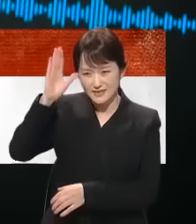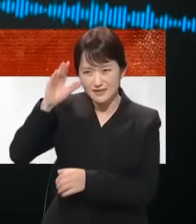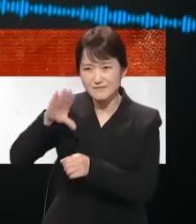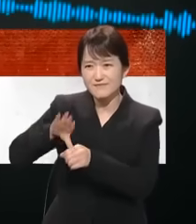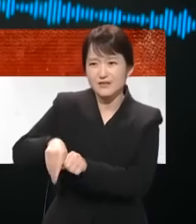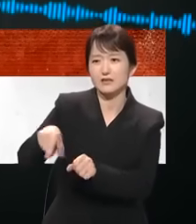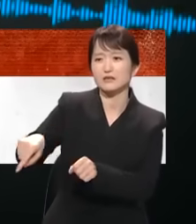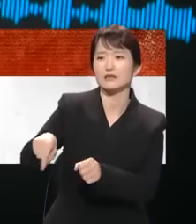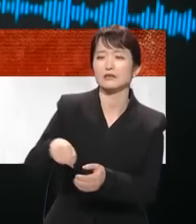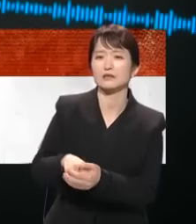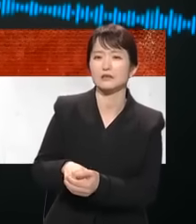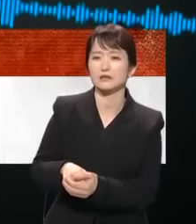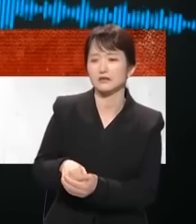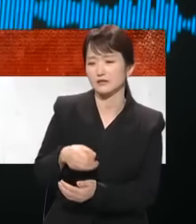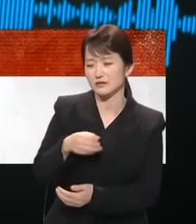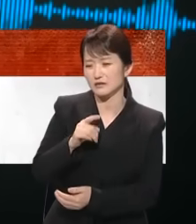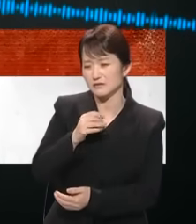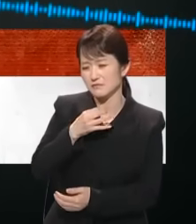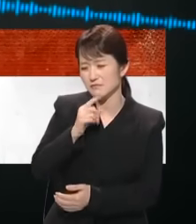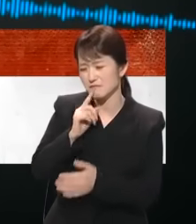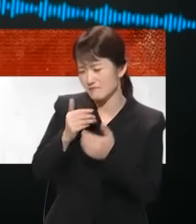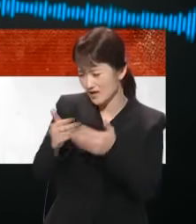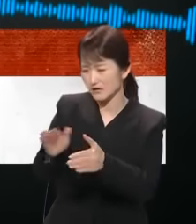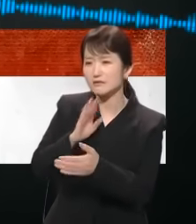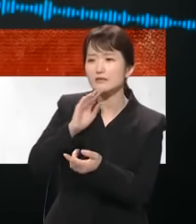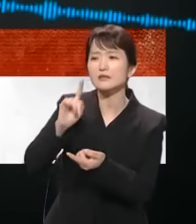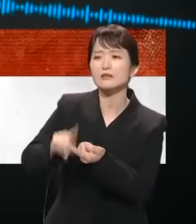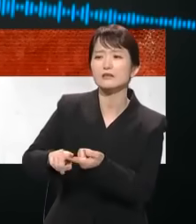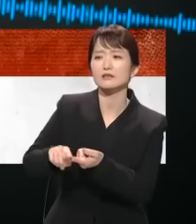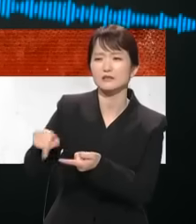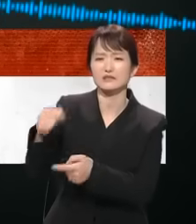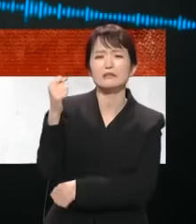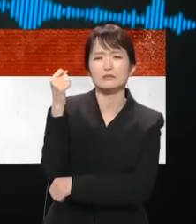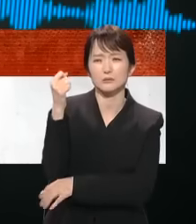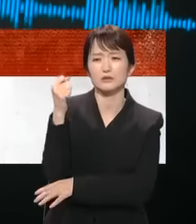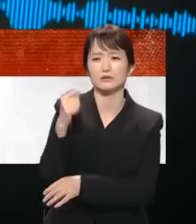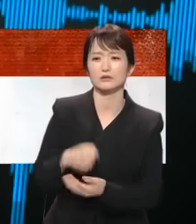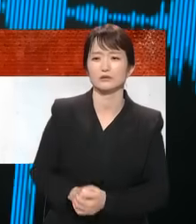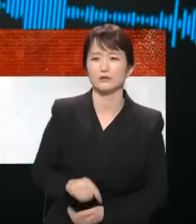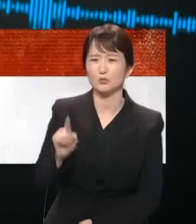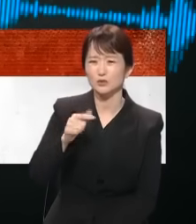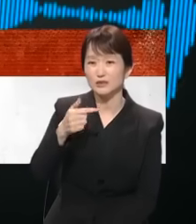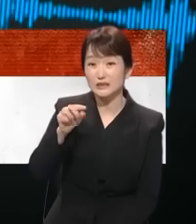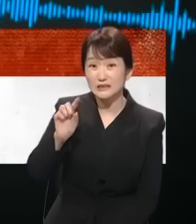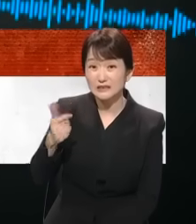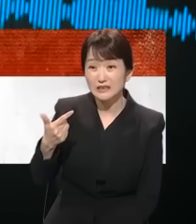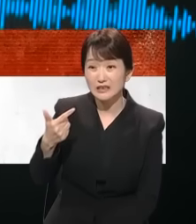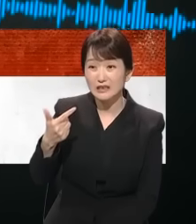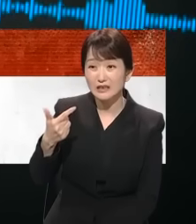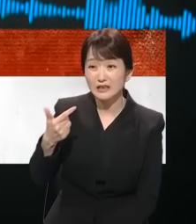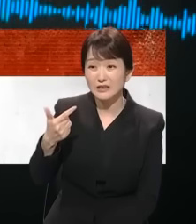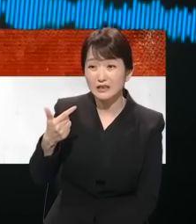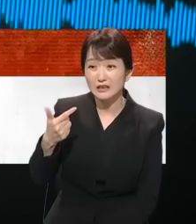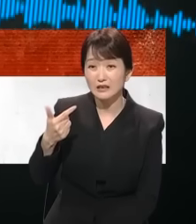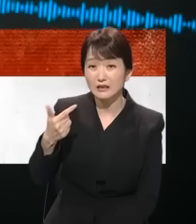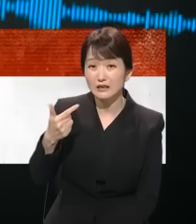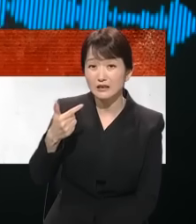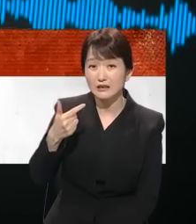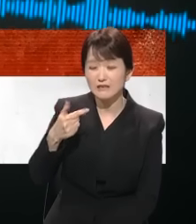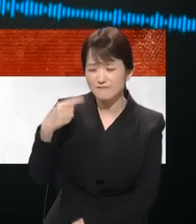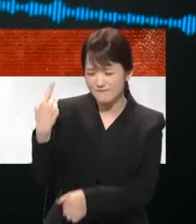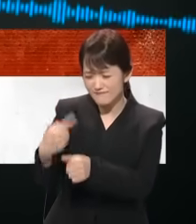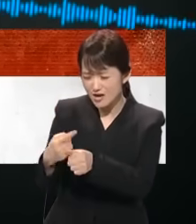이런 거는 너무 당연한 거고요 그런 건 기본적인 거고 무슨 연 이런 것도 뭐 너무 기본적인